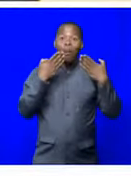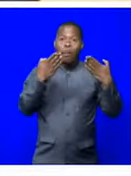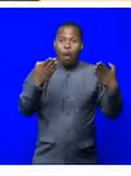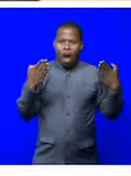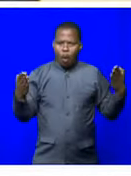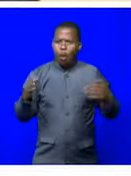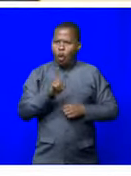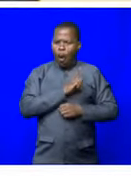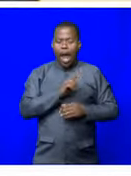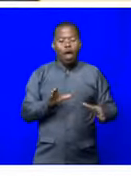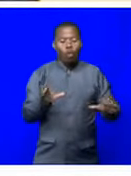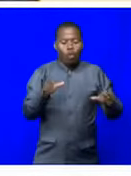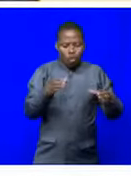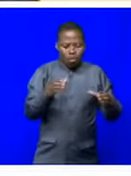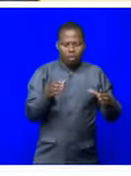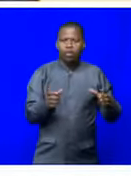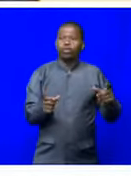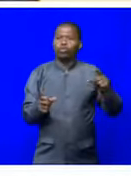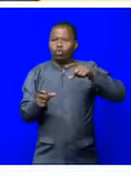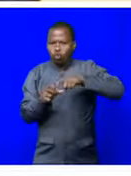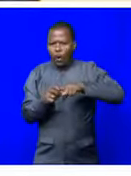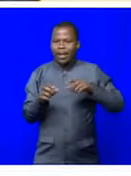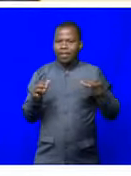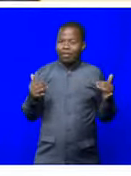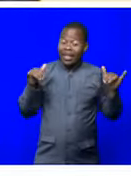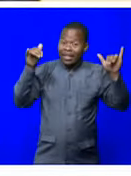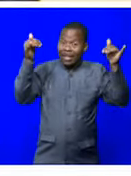delegation utawuthola lithuba naye